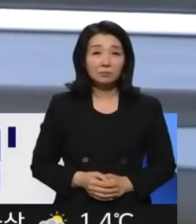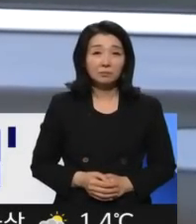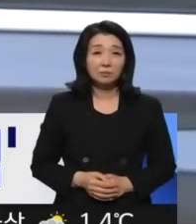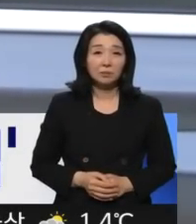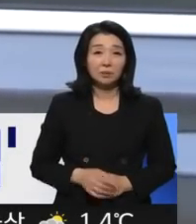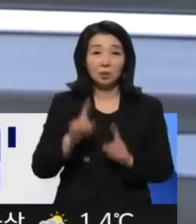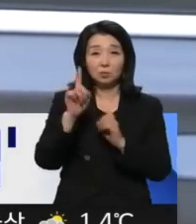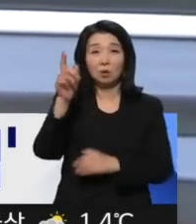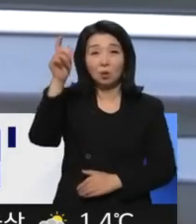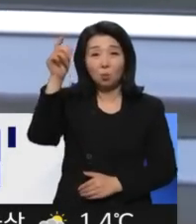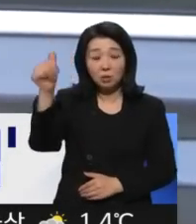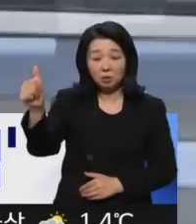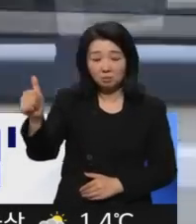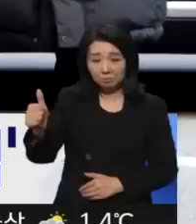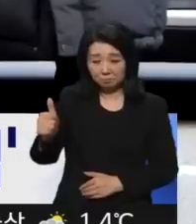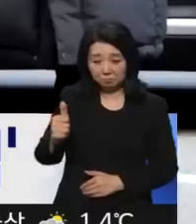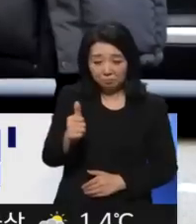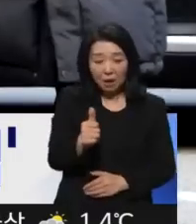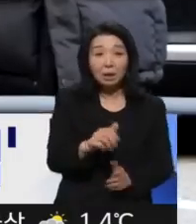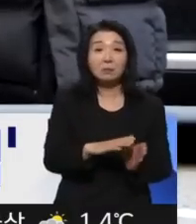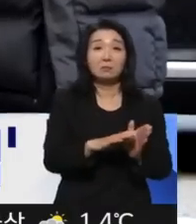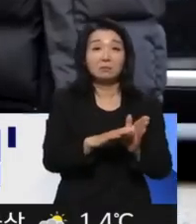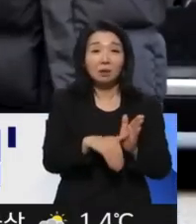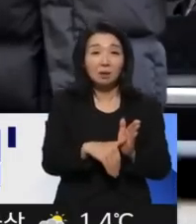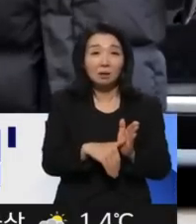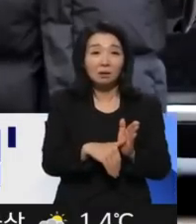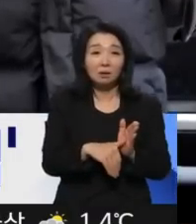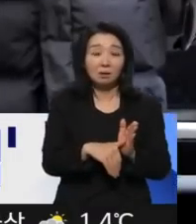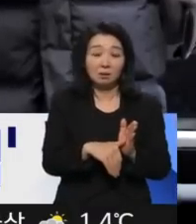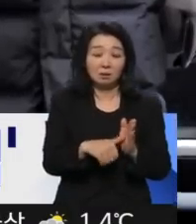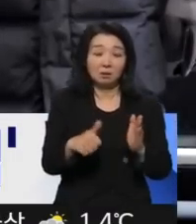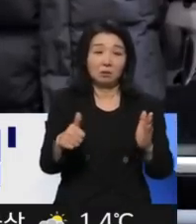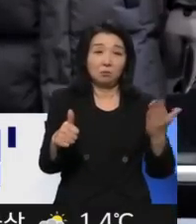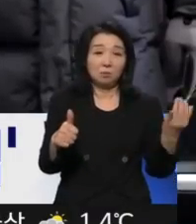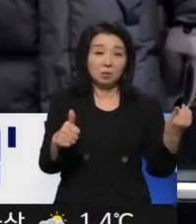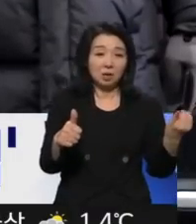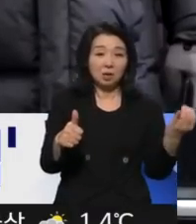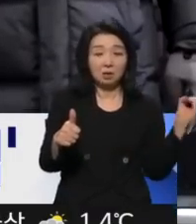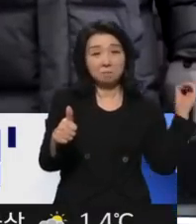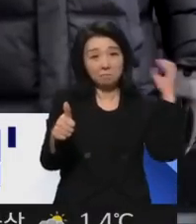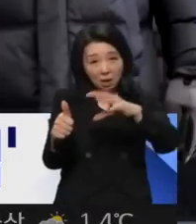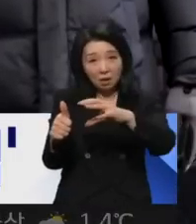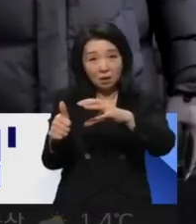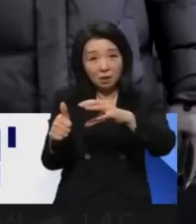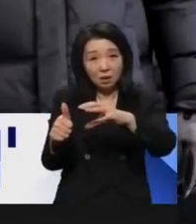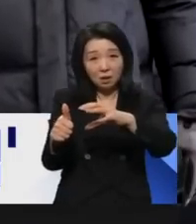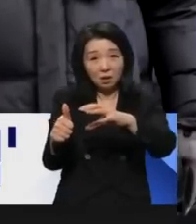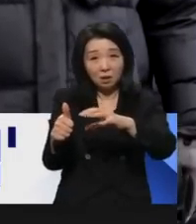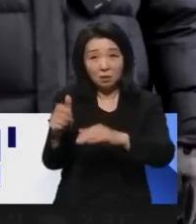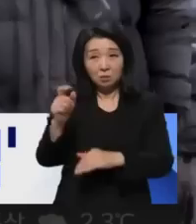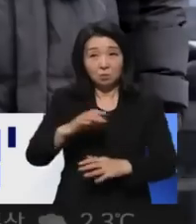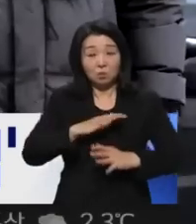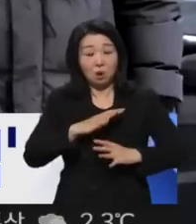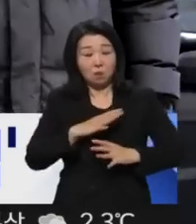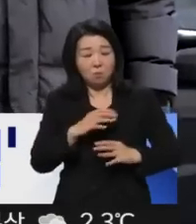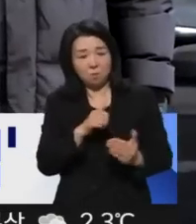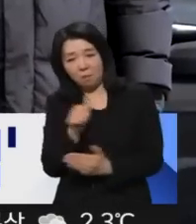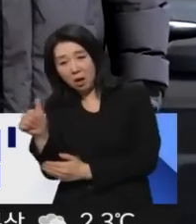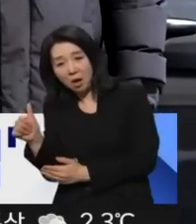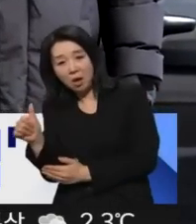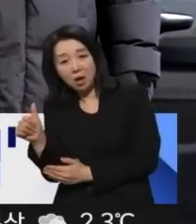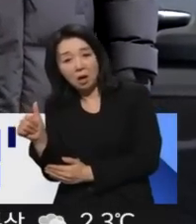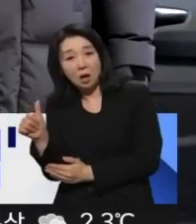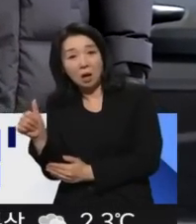내려서 이 청사 건물을 향해 발걸음을 떼는 순간 왼편에서 계란 하나가 날아왔습니다. 이 회장은 놀라서 이제 몸을 틀어